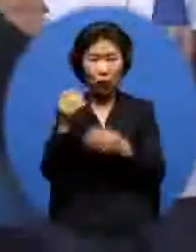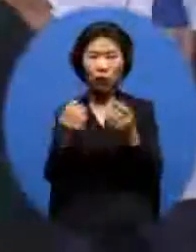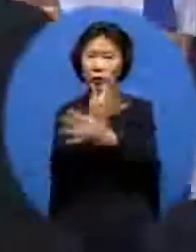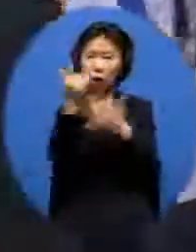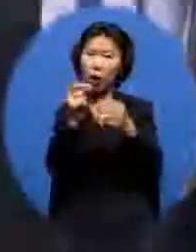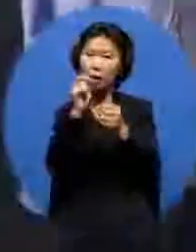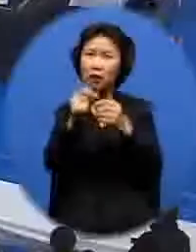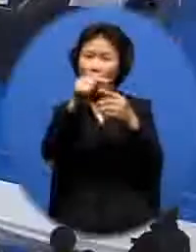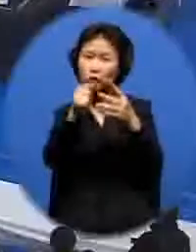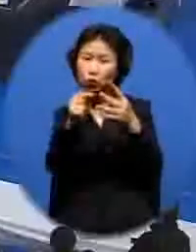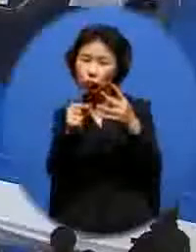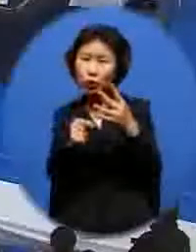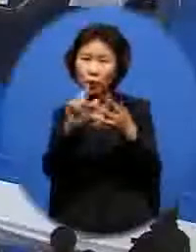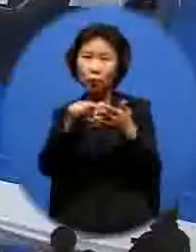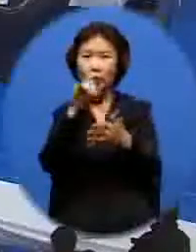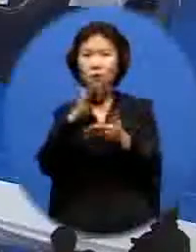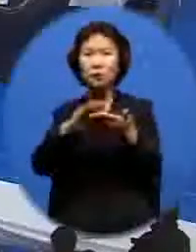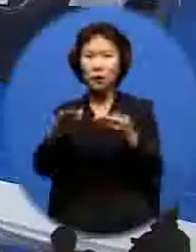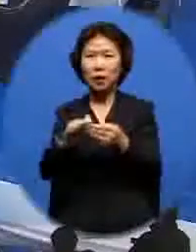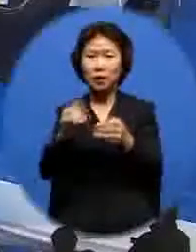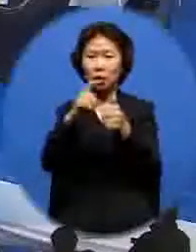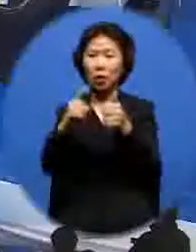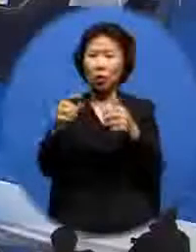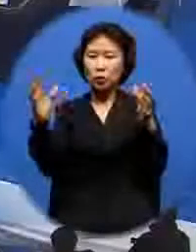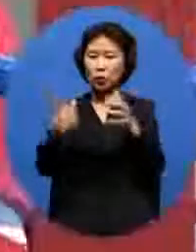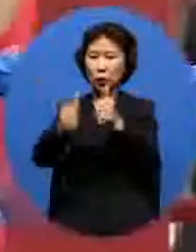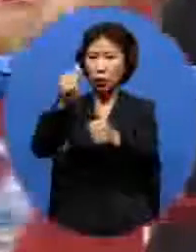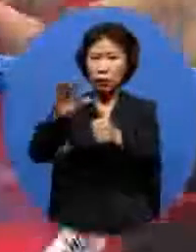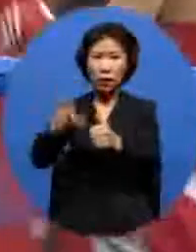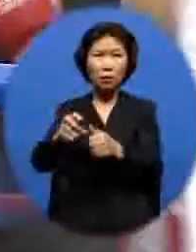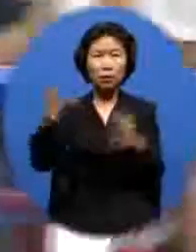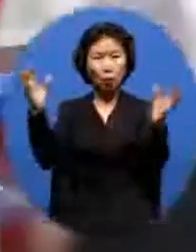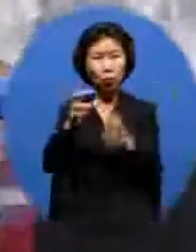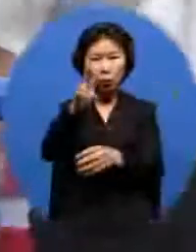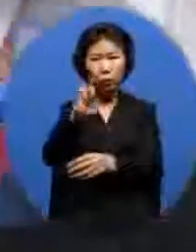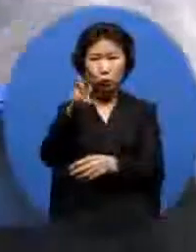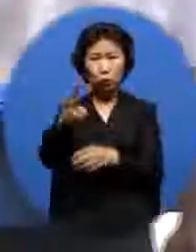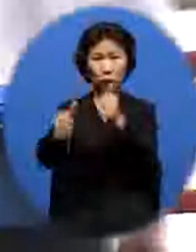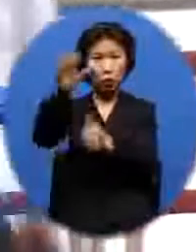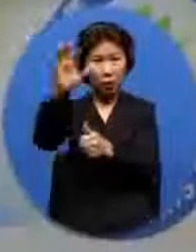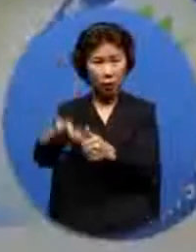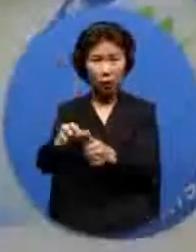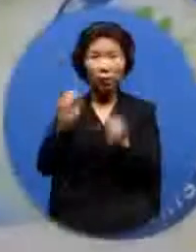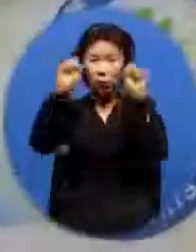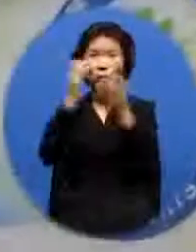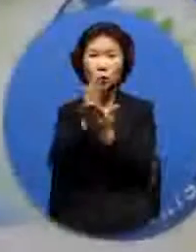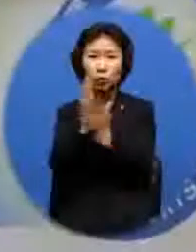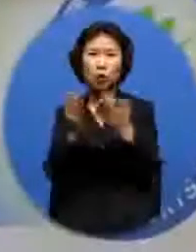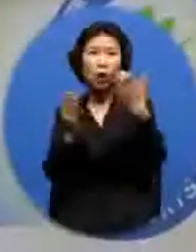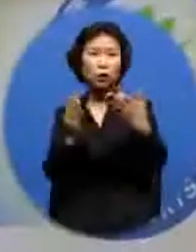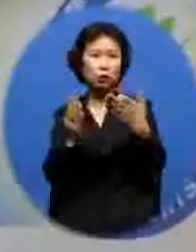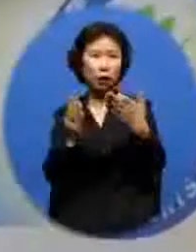등으로 이루어졌습니다. 홍주 종합경기장을 비롯한 22개 보조경기장에서 모두 19개 종목에 걸쳐 7천여